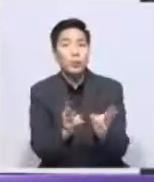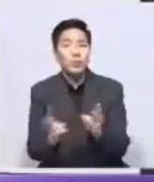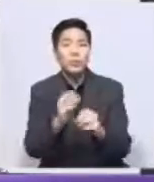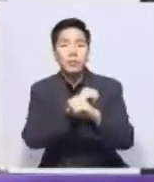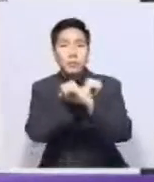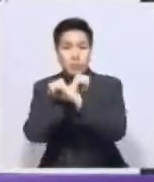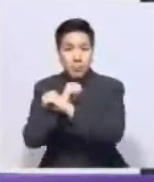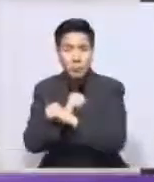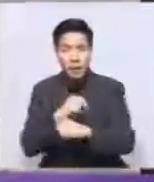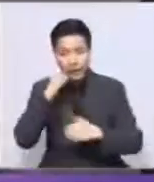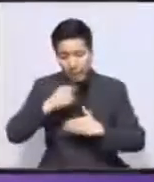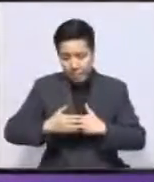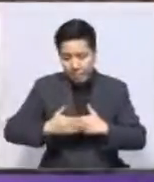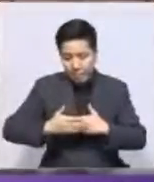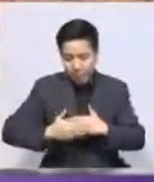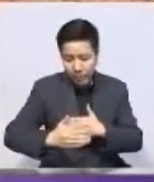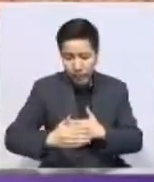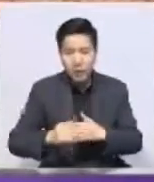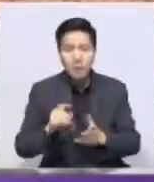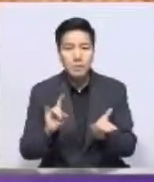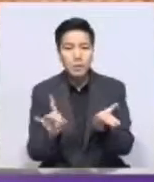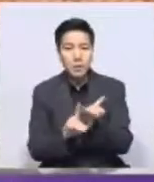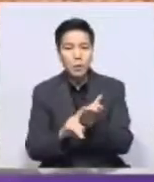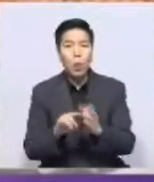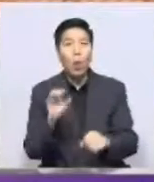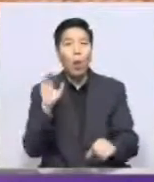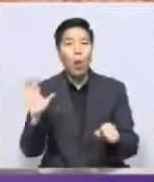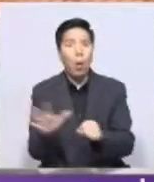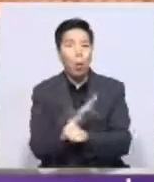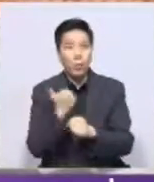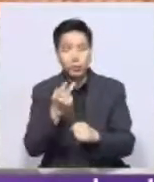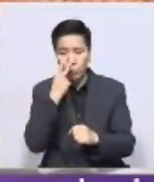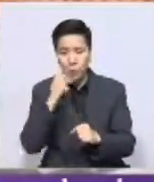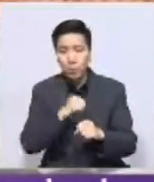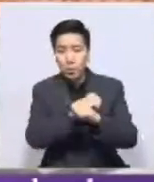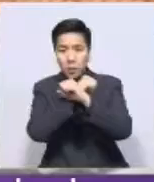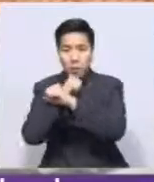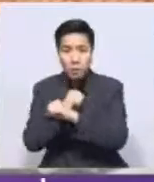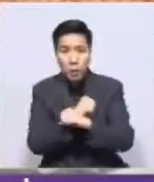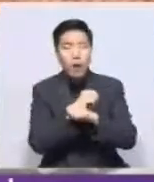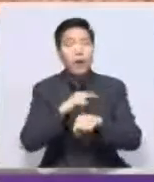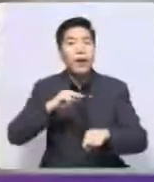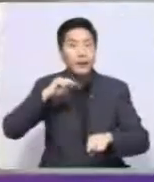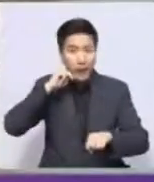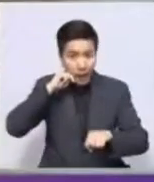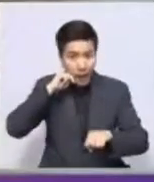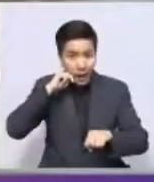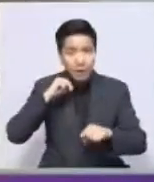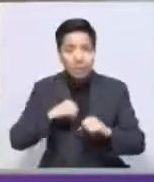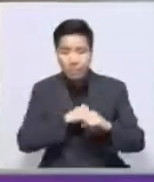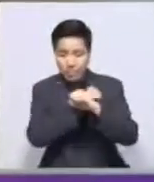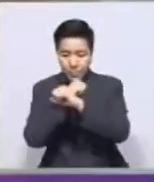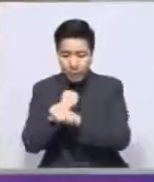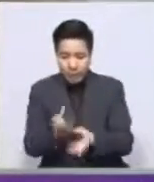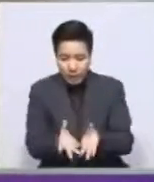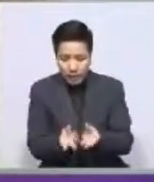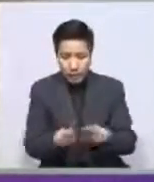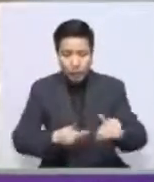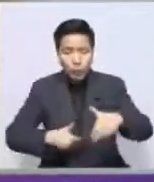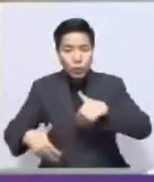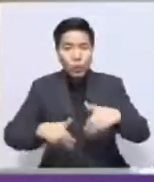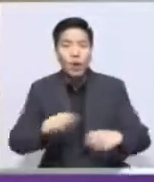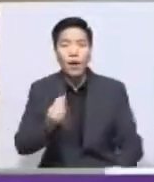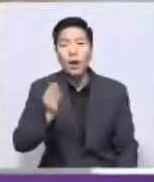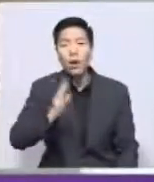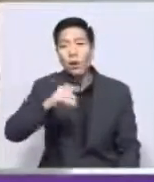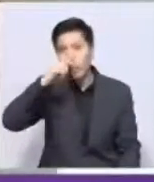องกันการลุกล้ำลำน้ำให้มีประสิทธิภาพเพื่อเป็นการรักษาทรัพยากรน้ำและรักษาพื้นที่สาธารณะให้คน